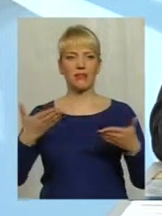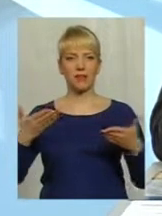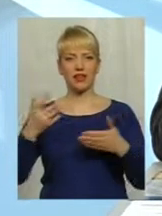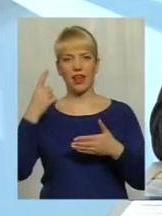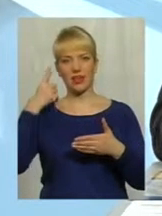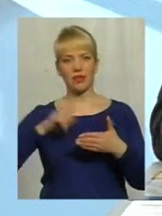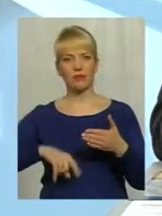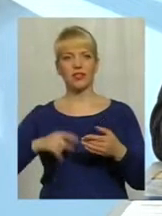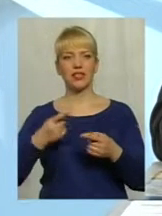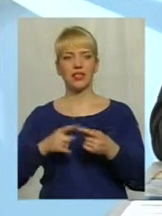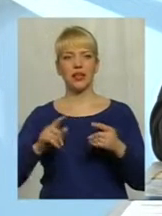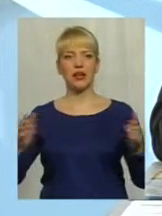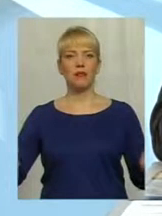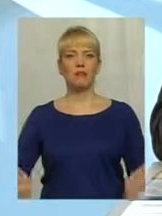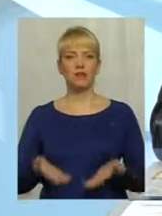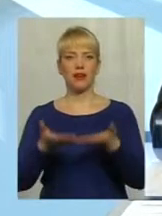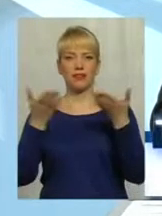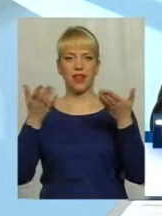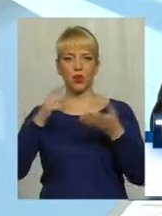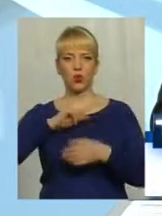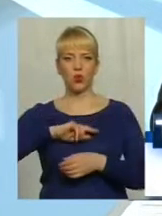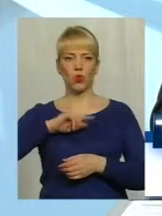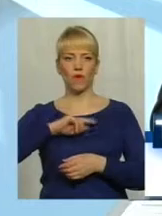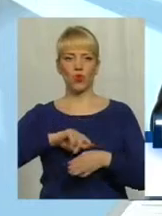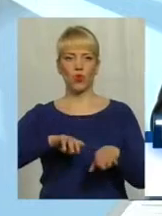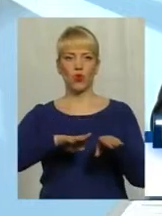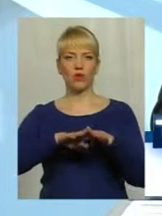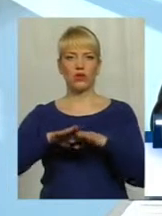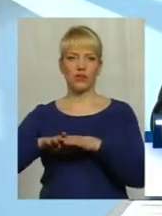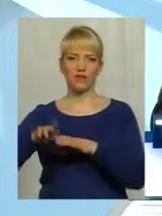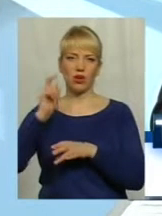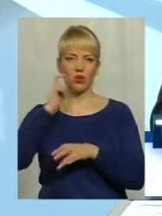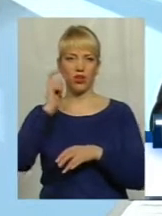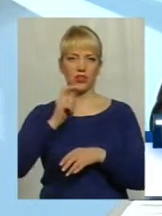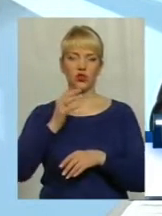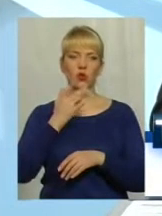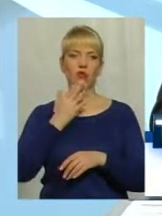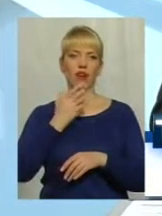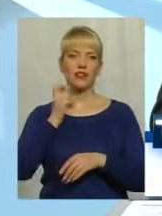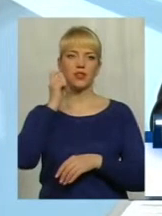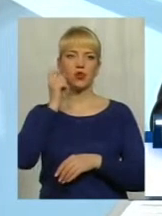це, звичайно, що підняття духовного, в першу чергу, рівня української нації,